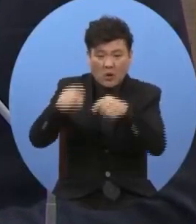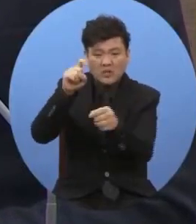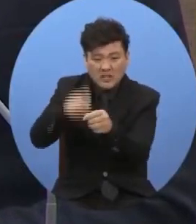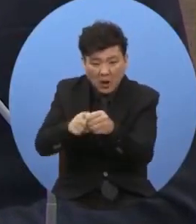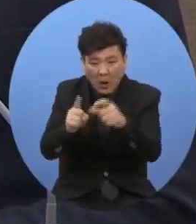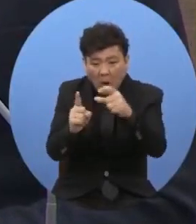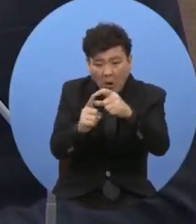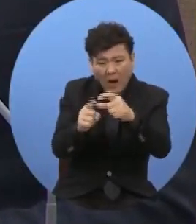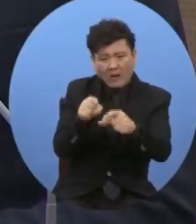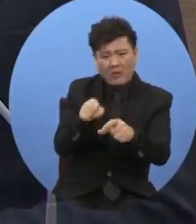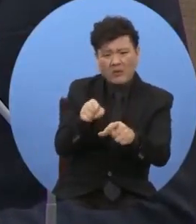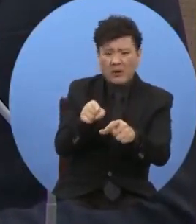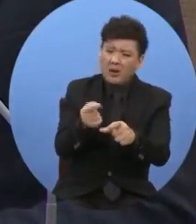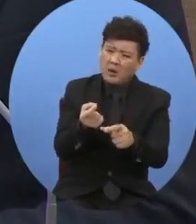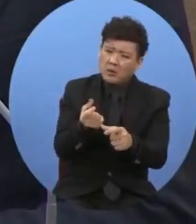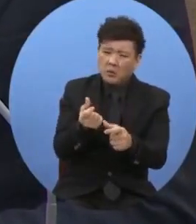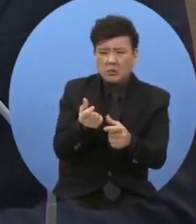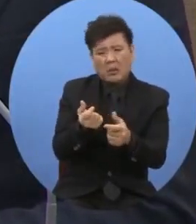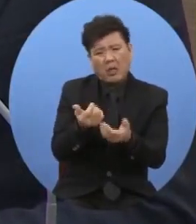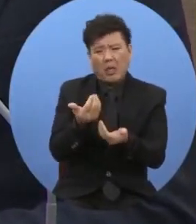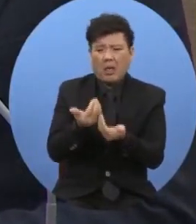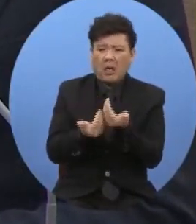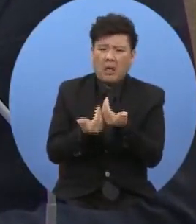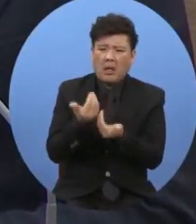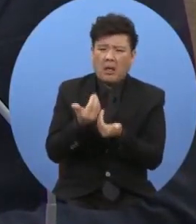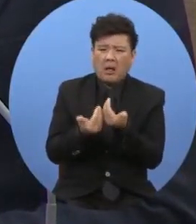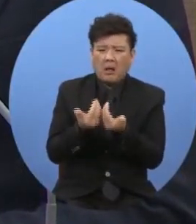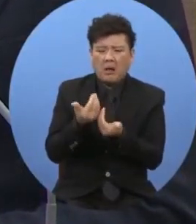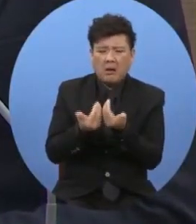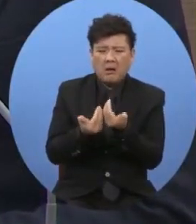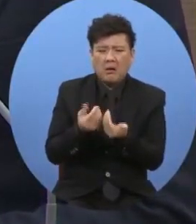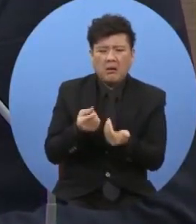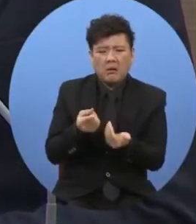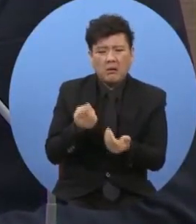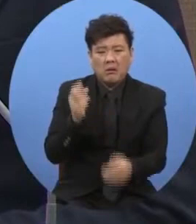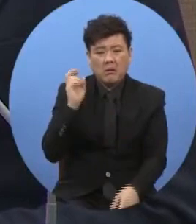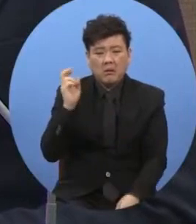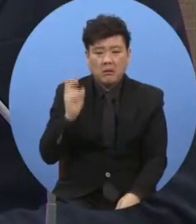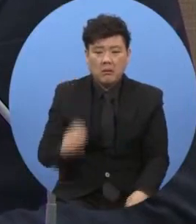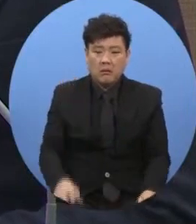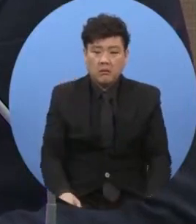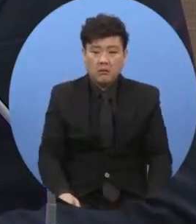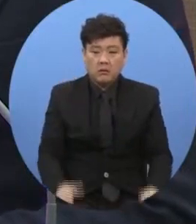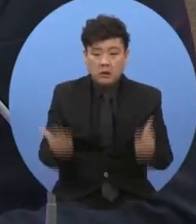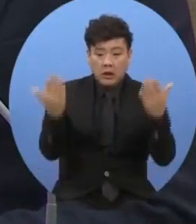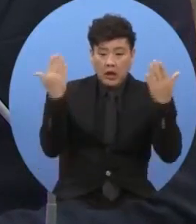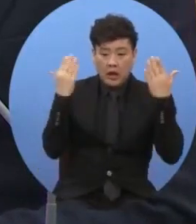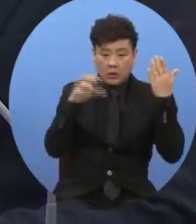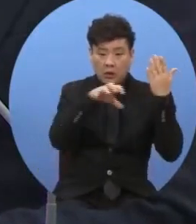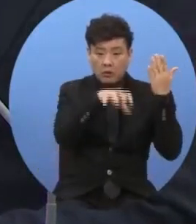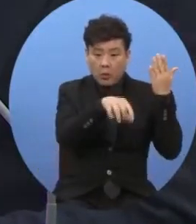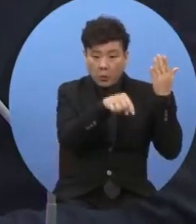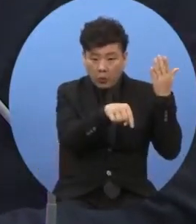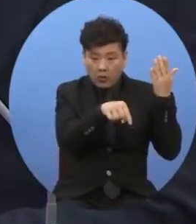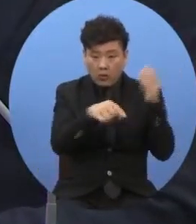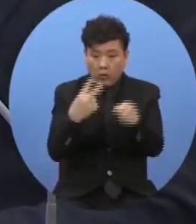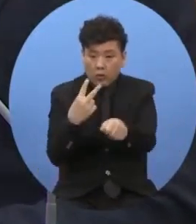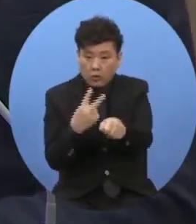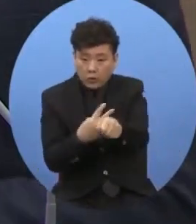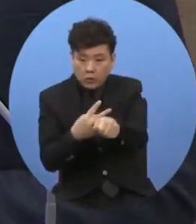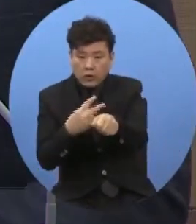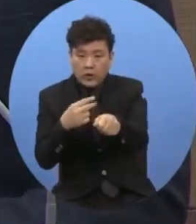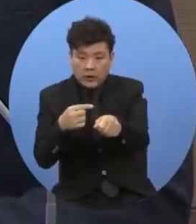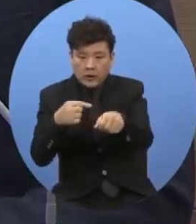붙는 게 뭔가 좀 약간 어감이 이상하게 받아들여지는 것 같아요. 그래서 이제 학교 현장과 아까 말씀드린 교사의 정치적